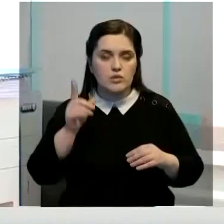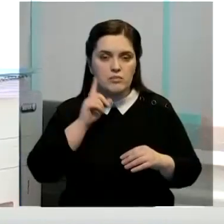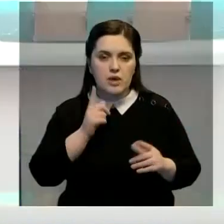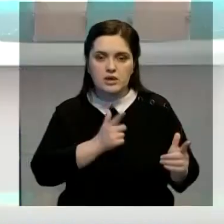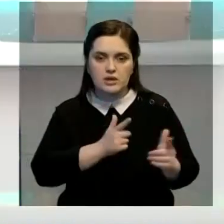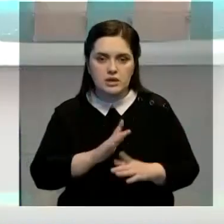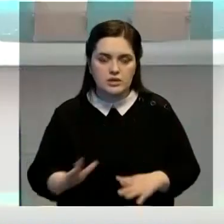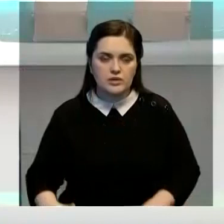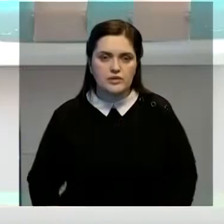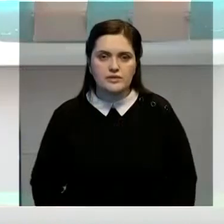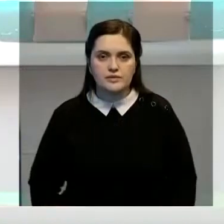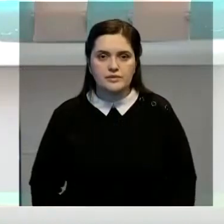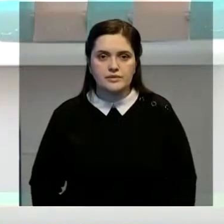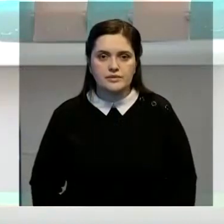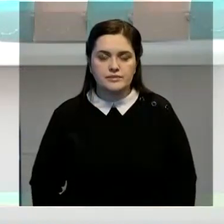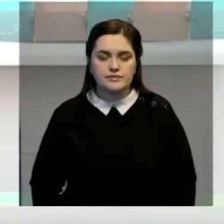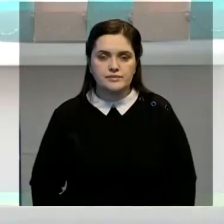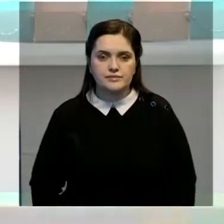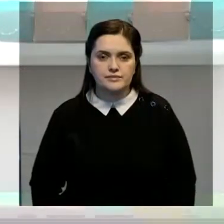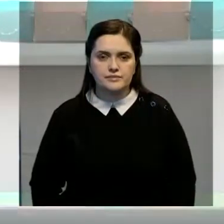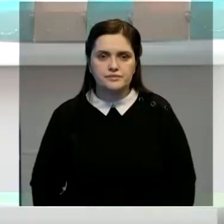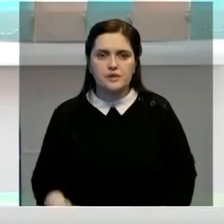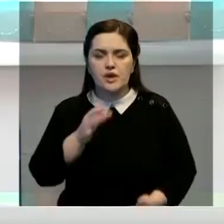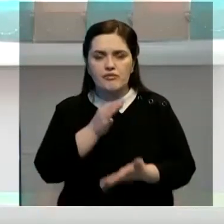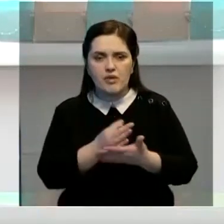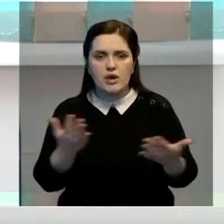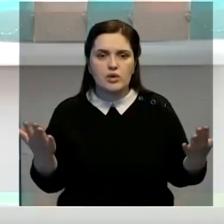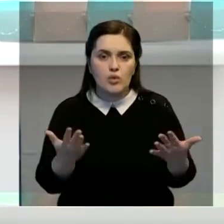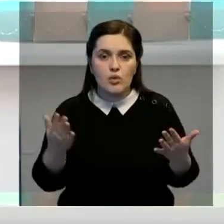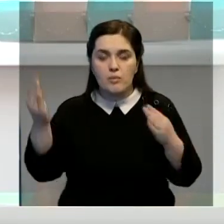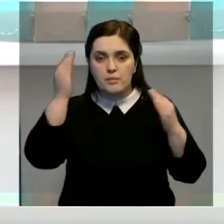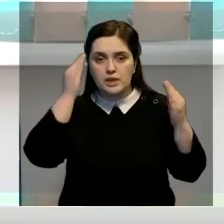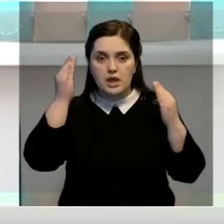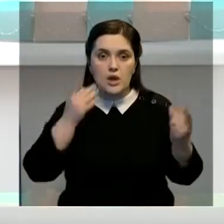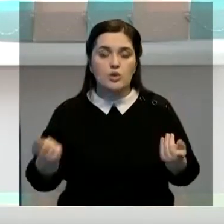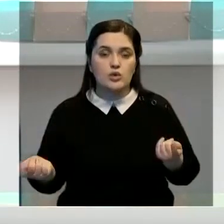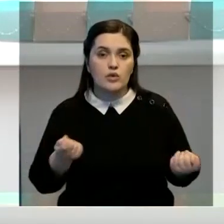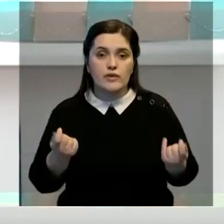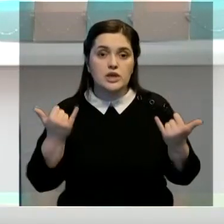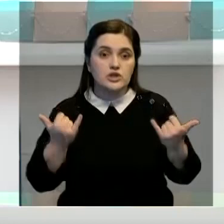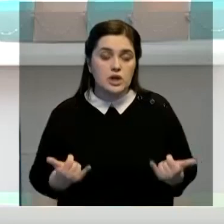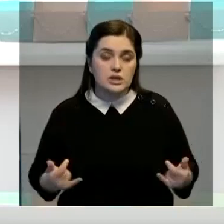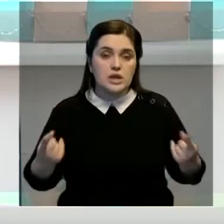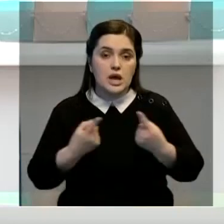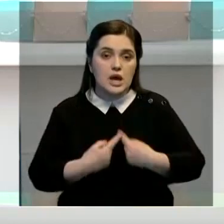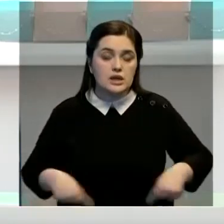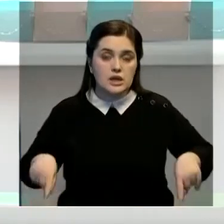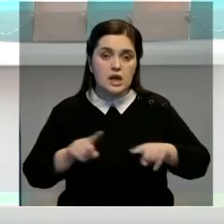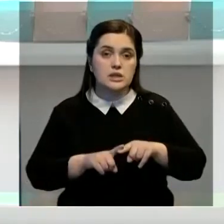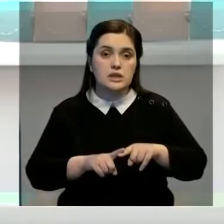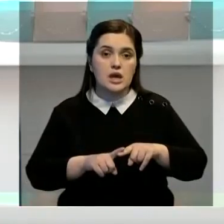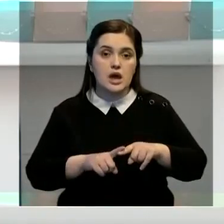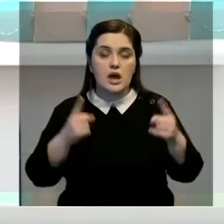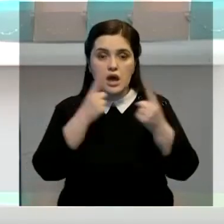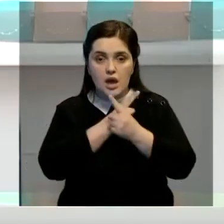подведены. Давать правовую оценку и высказывать какое-либо мнение как руководителю сейчас организации, которая